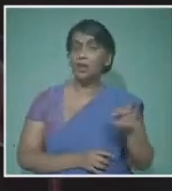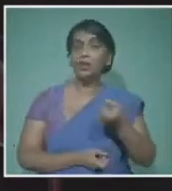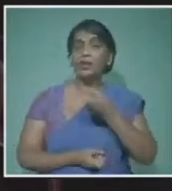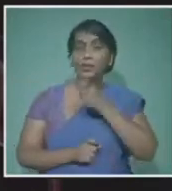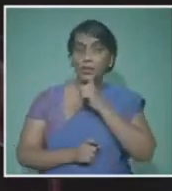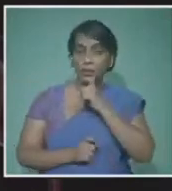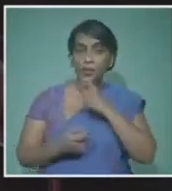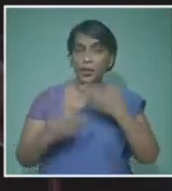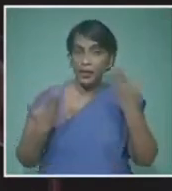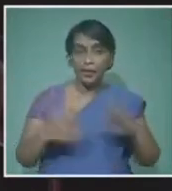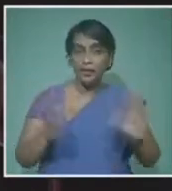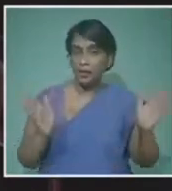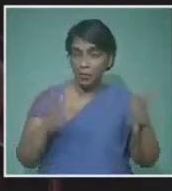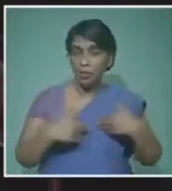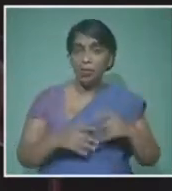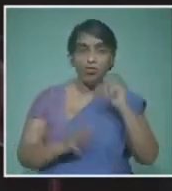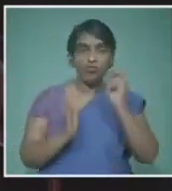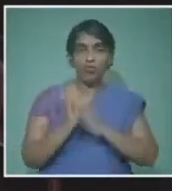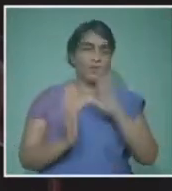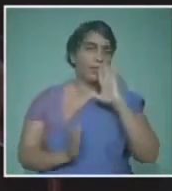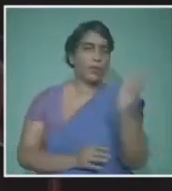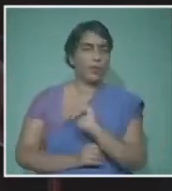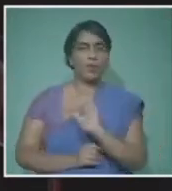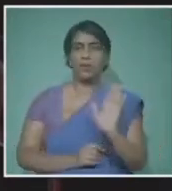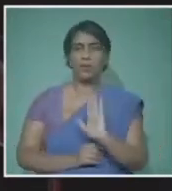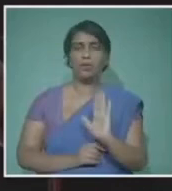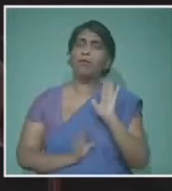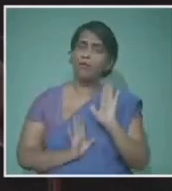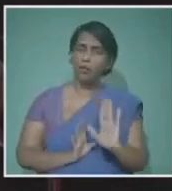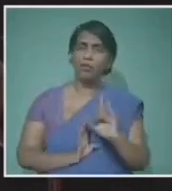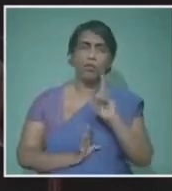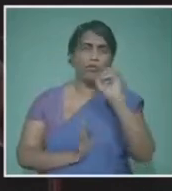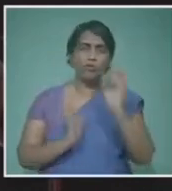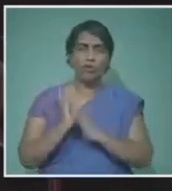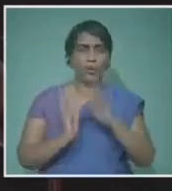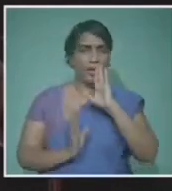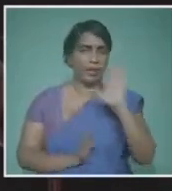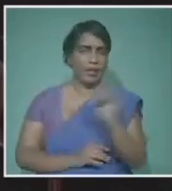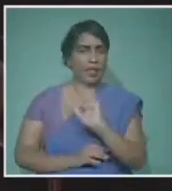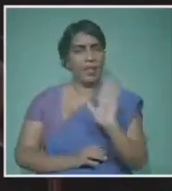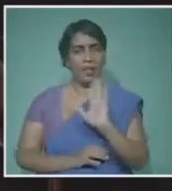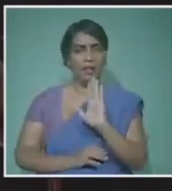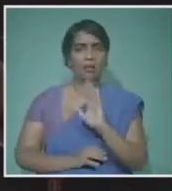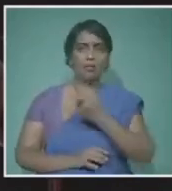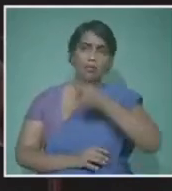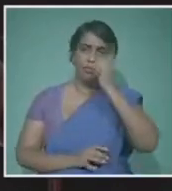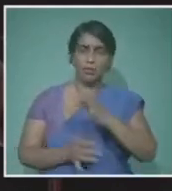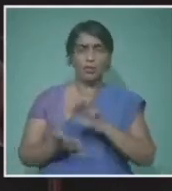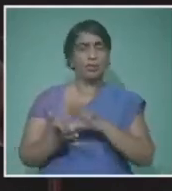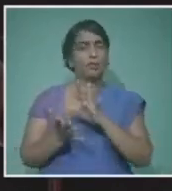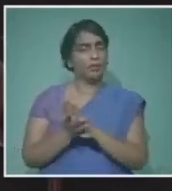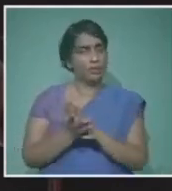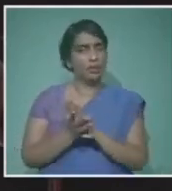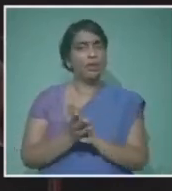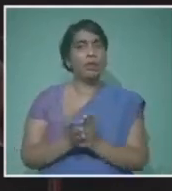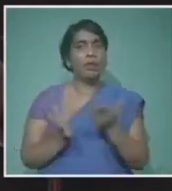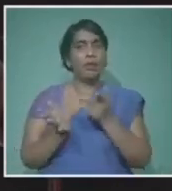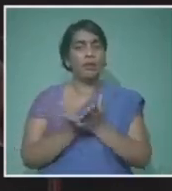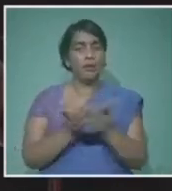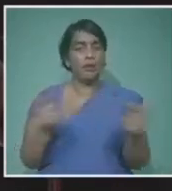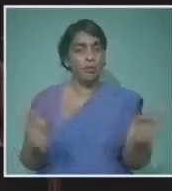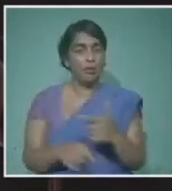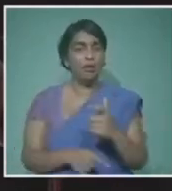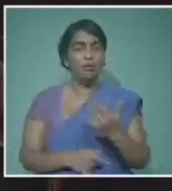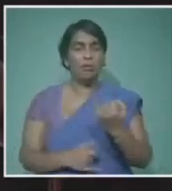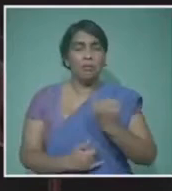ඉවර නැතෙක් මාව කොමිසමට කැඳවන්නේ නැහැ කියලා. හැබැයි මාව කොමිසමට කැඳවන්නේ නැහැ කියලා එතන එකඟතාවකට පත් කරාට එවන්ගාඩ් නඩුවේ මාව